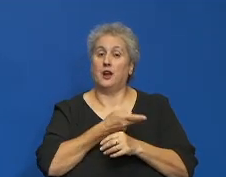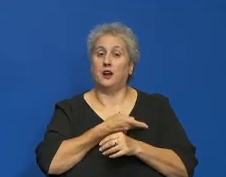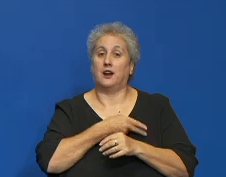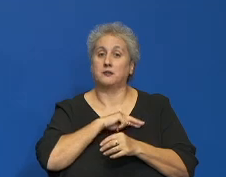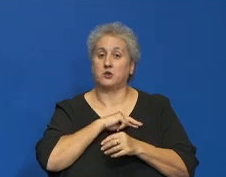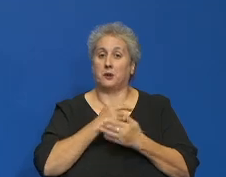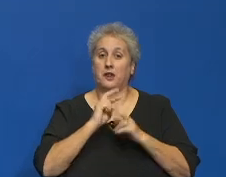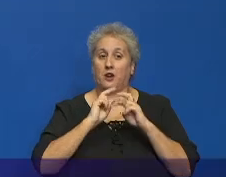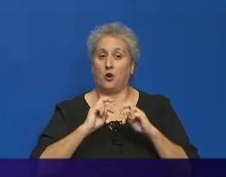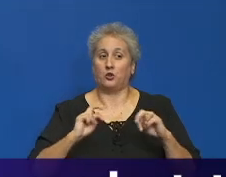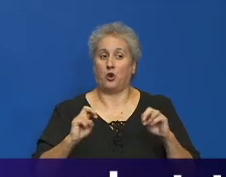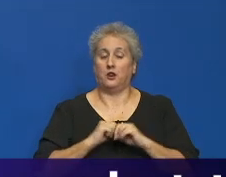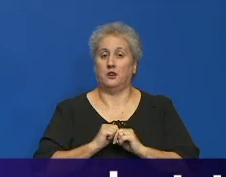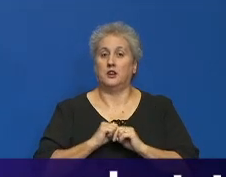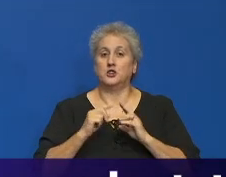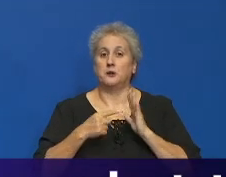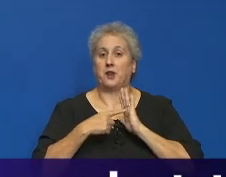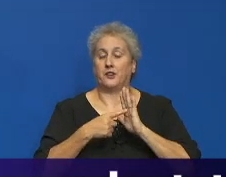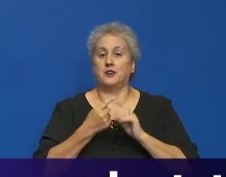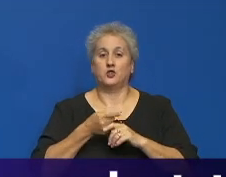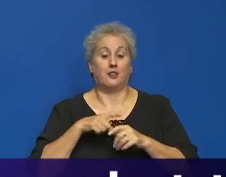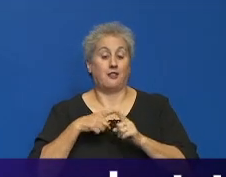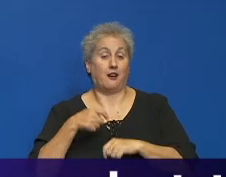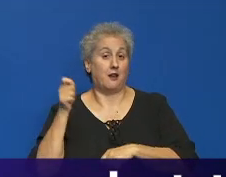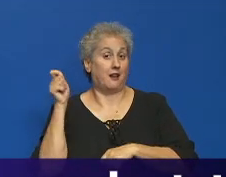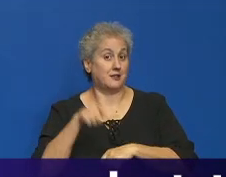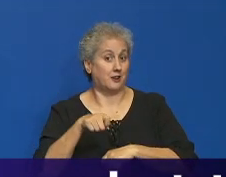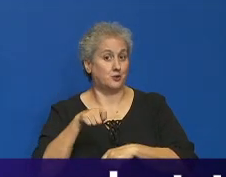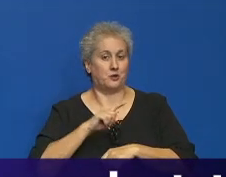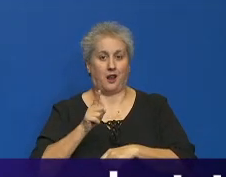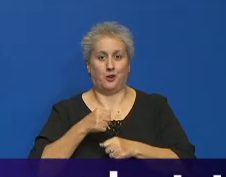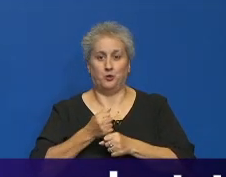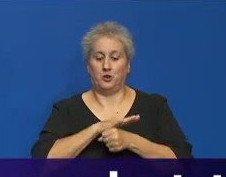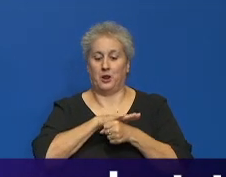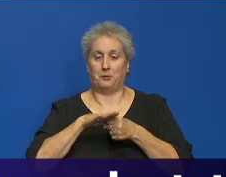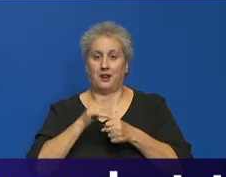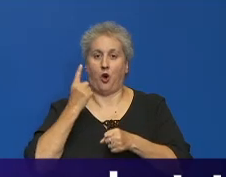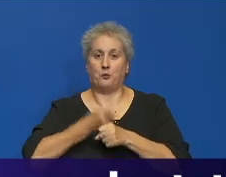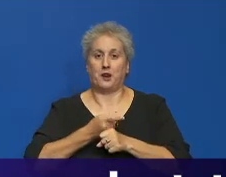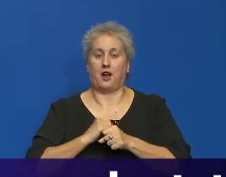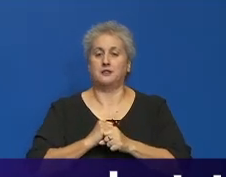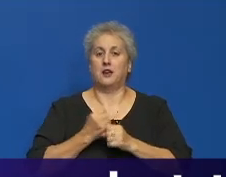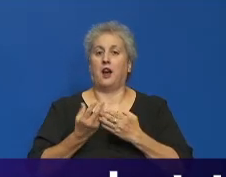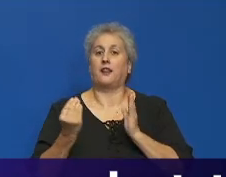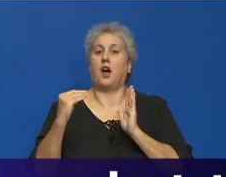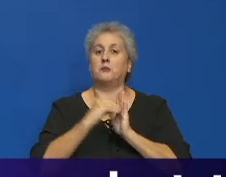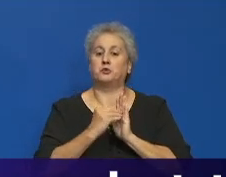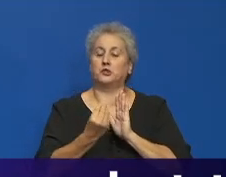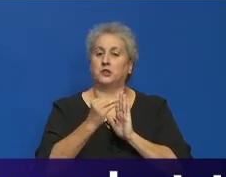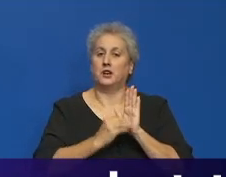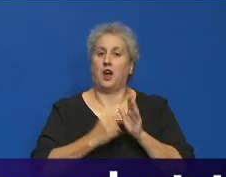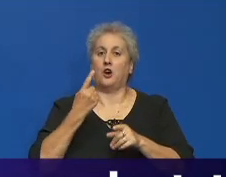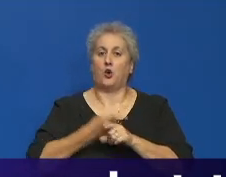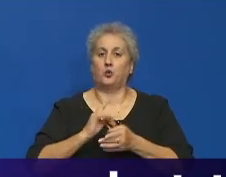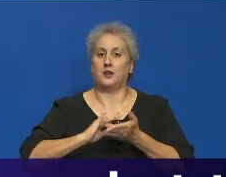control și mai mult de atât, sunt prevăzute și sancțiuni dacă nu își duc la îndeplinire obligațiile care au fost transpuse prin